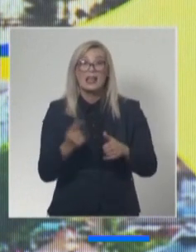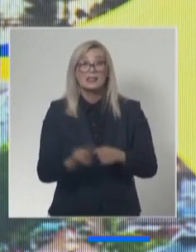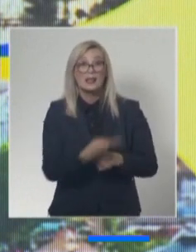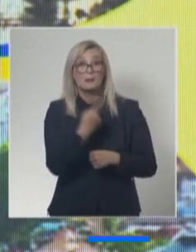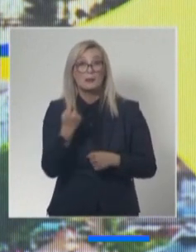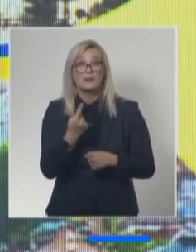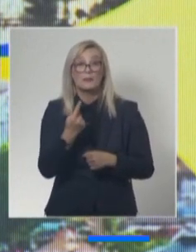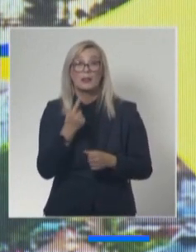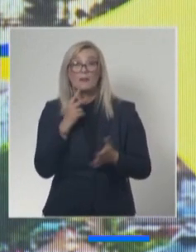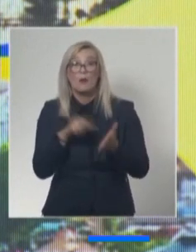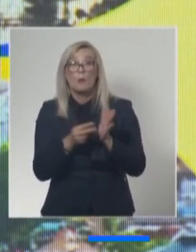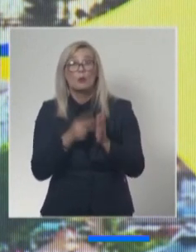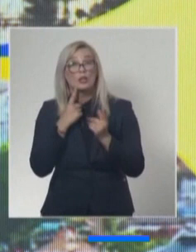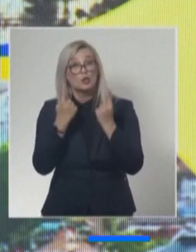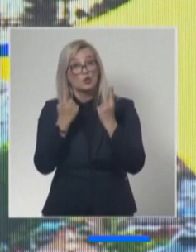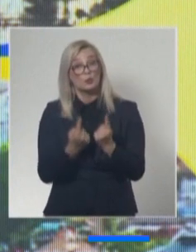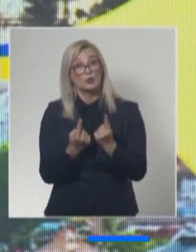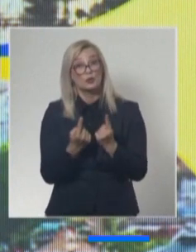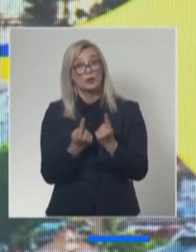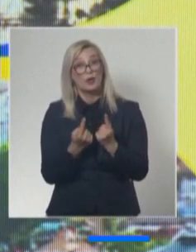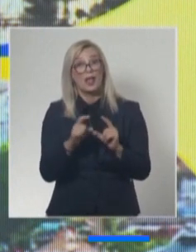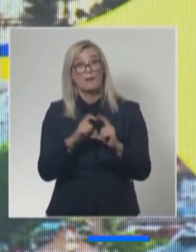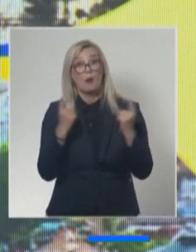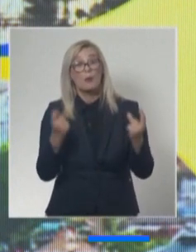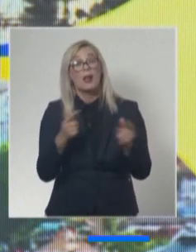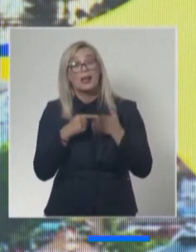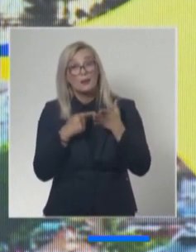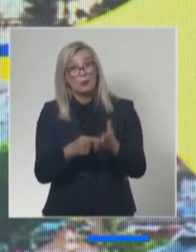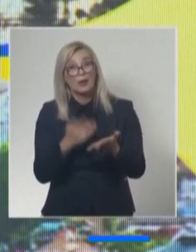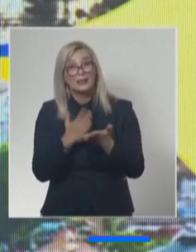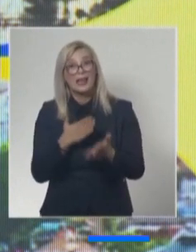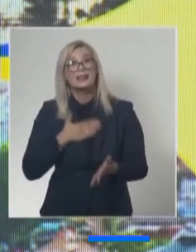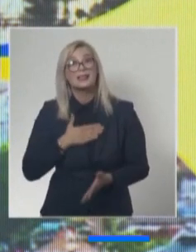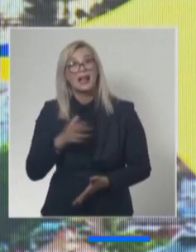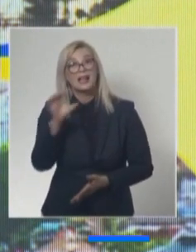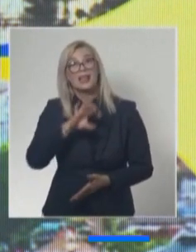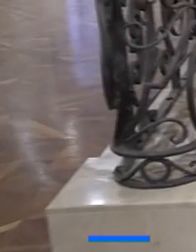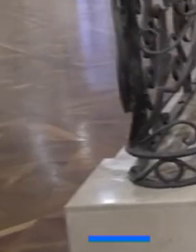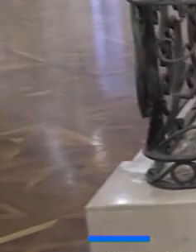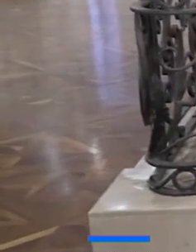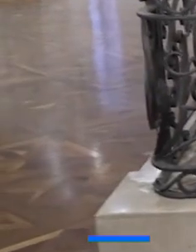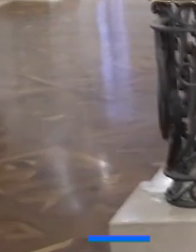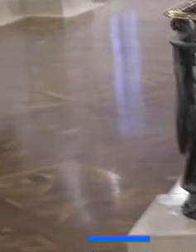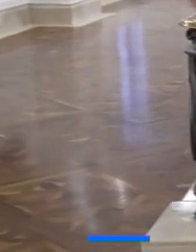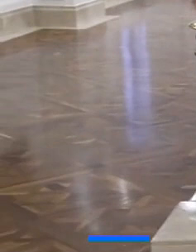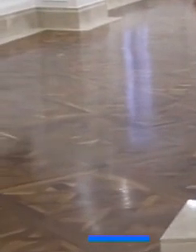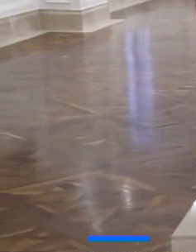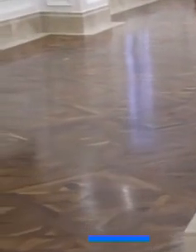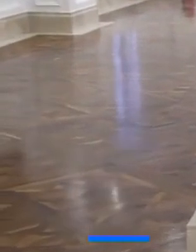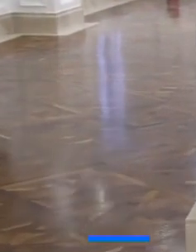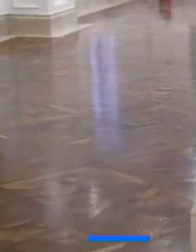most az európai jövő mellett voksolnak majd a parlamentben, mondta Dimitar Kovacevski, Észak-Macedónia